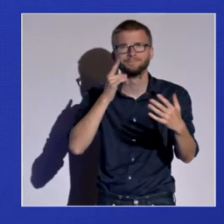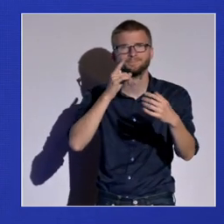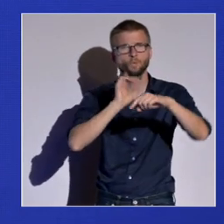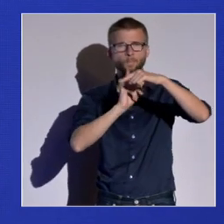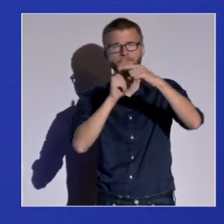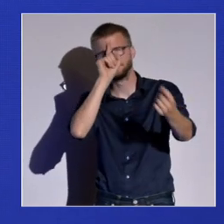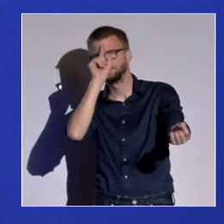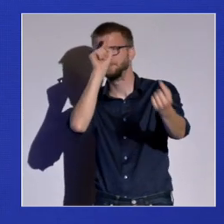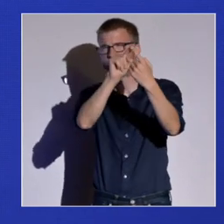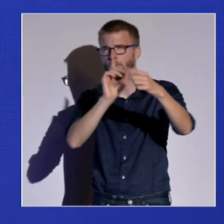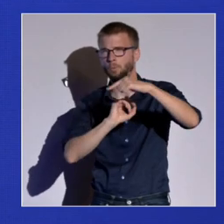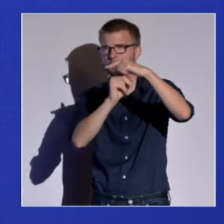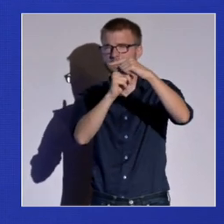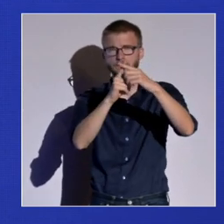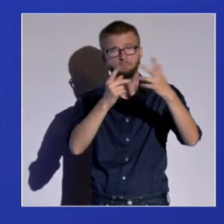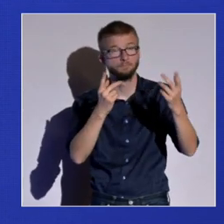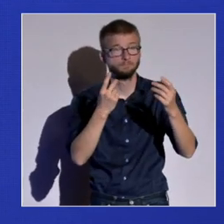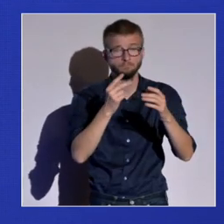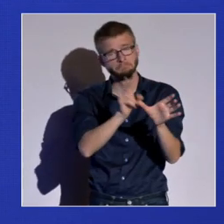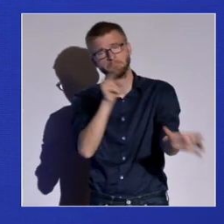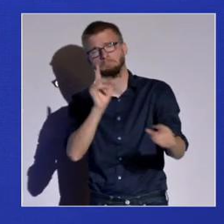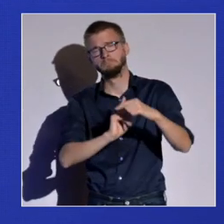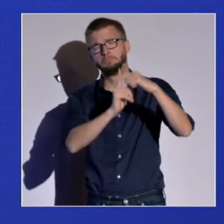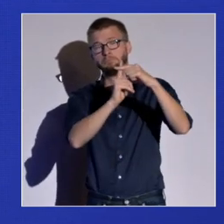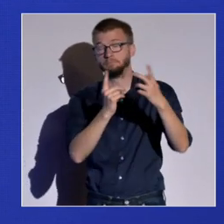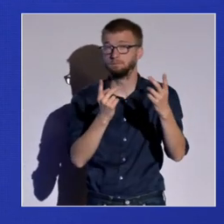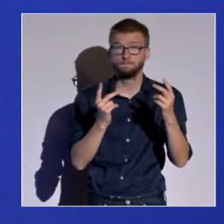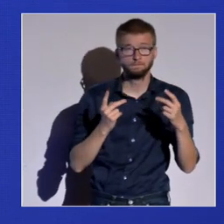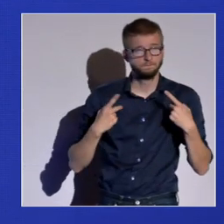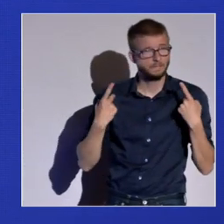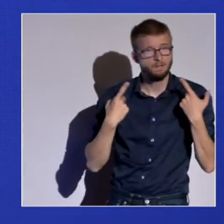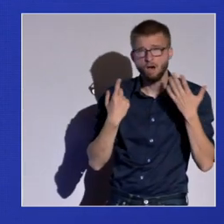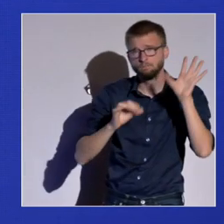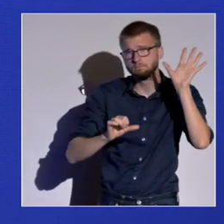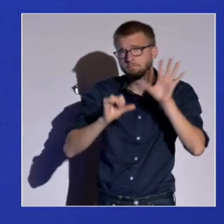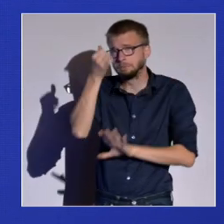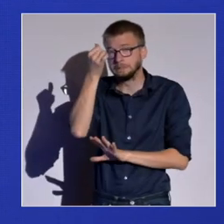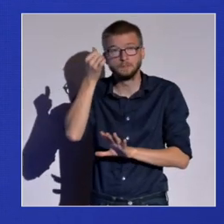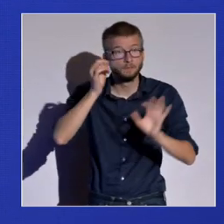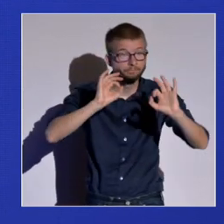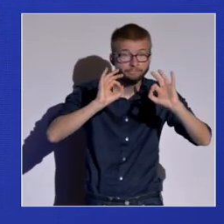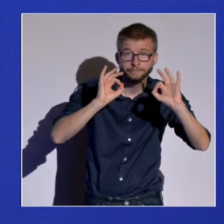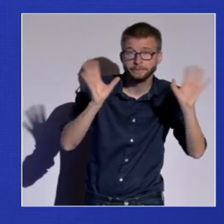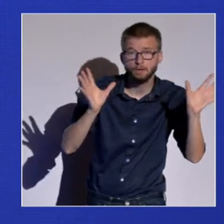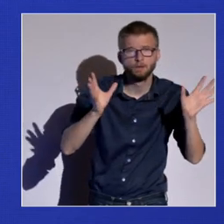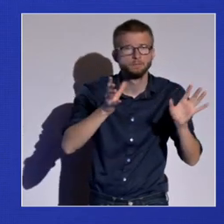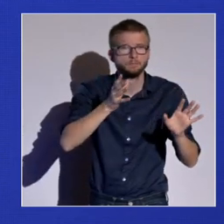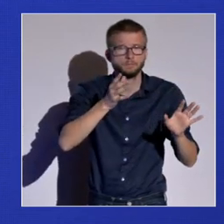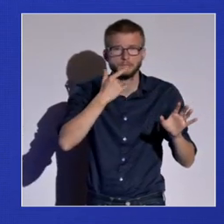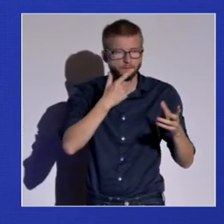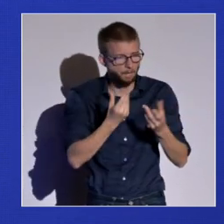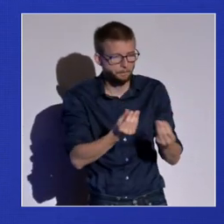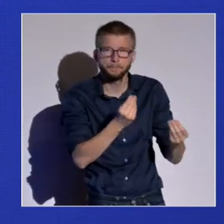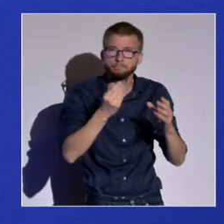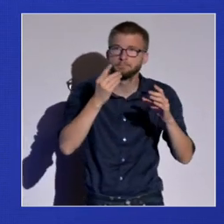vital sans lequel il est impossible qu'un peuple choisisse son avenir